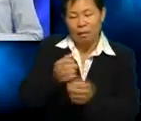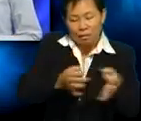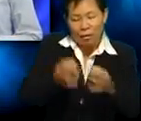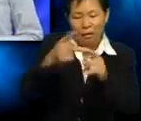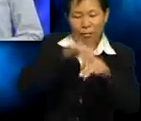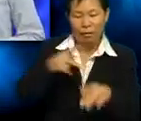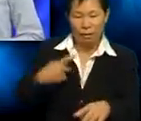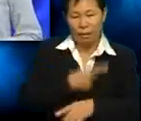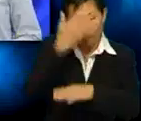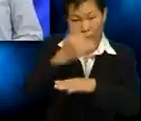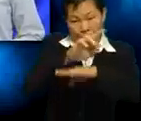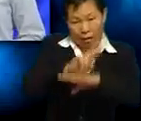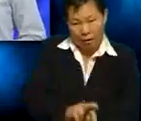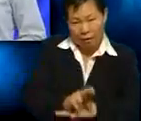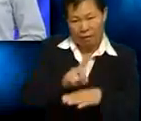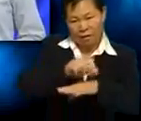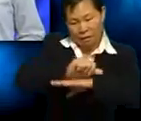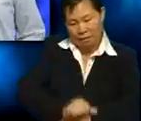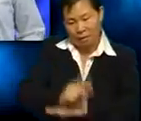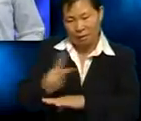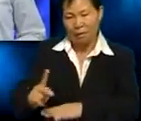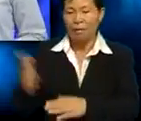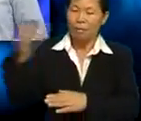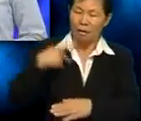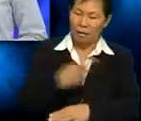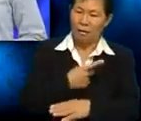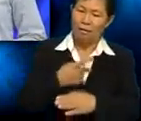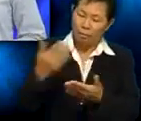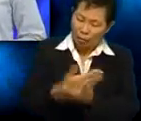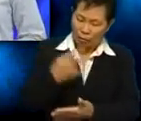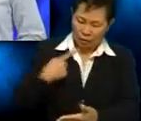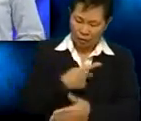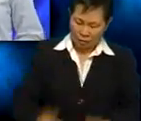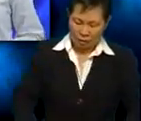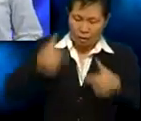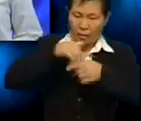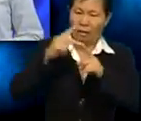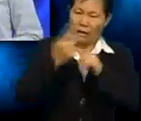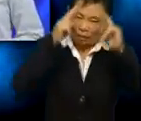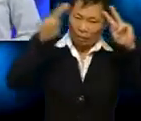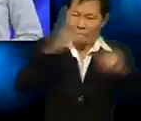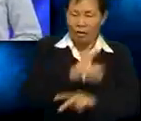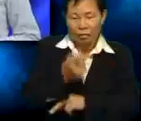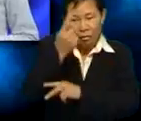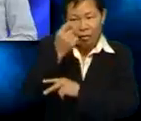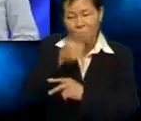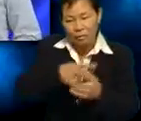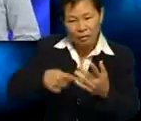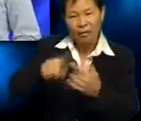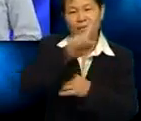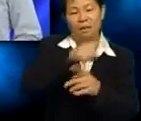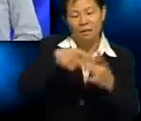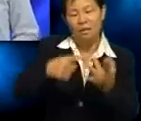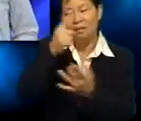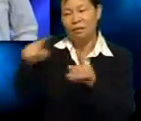mengapa adat seumpama itu diamalkan. Barulah kita dapat hidup dalam keadaan harmoni dan saling faham memahami antara satu sama